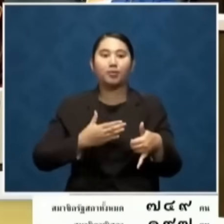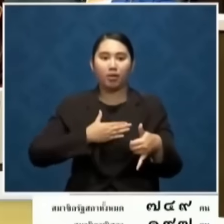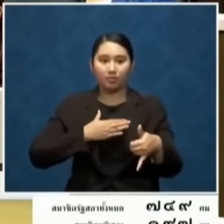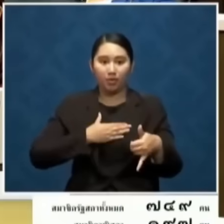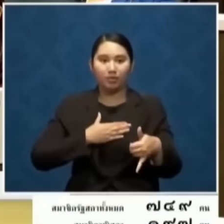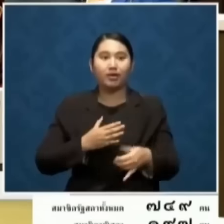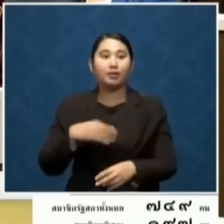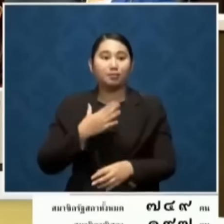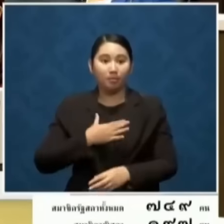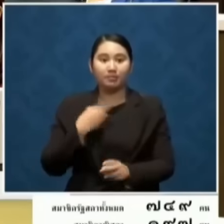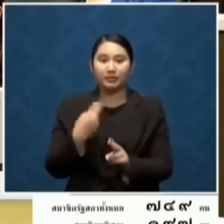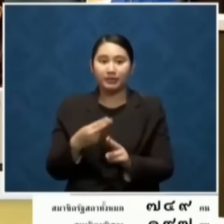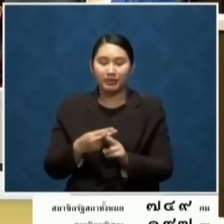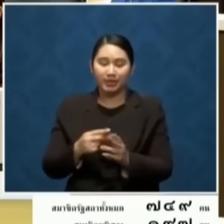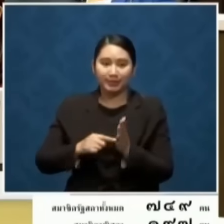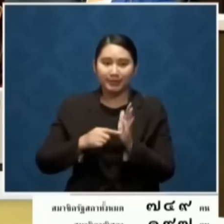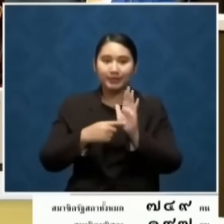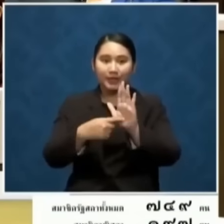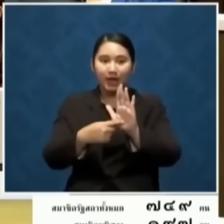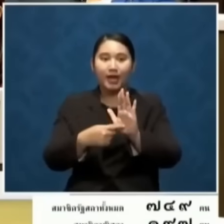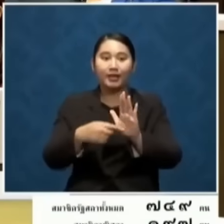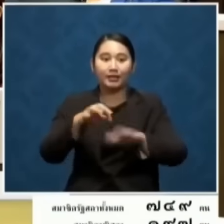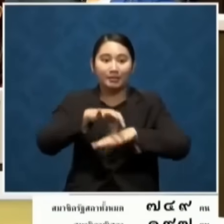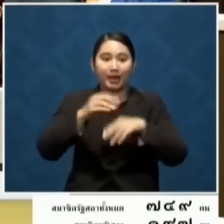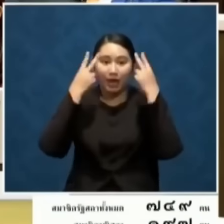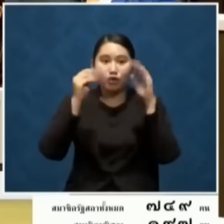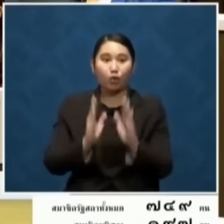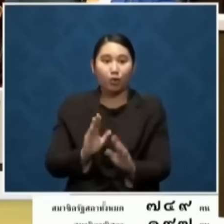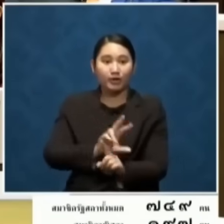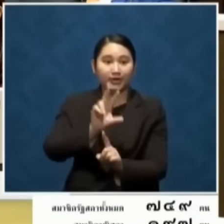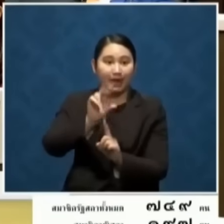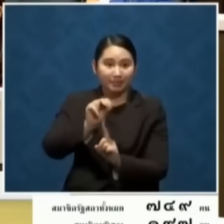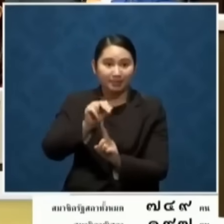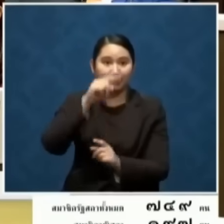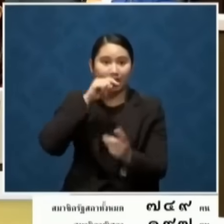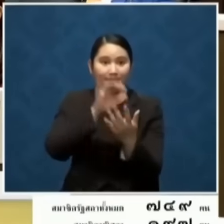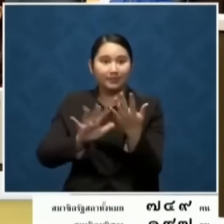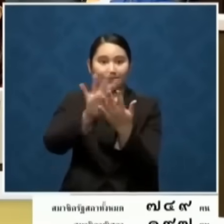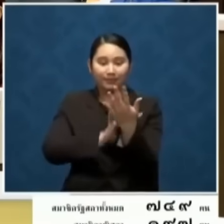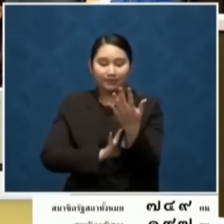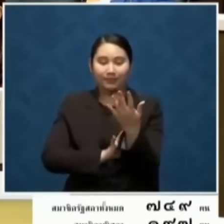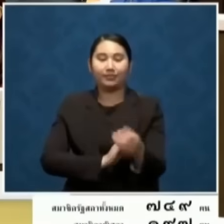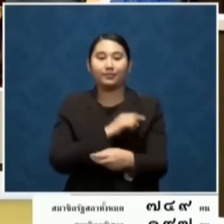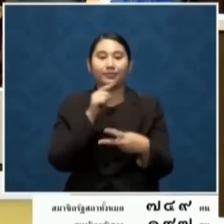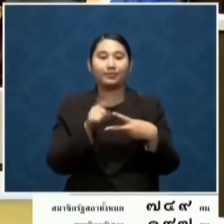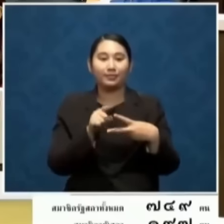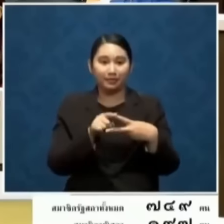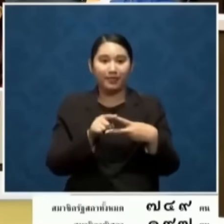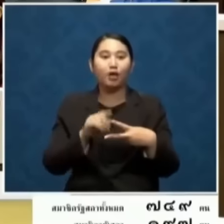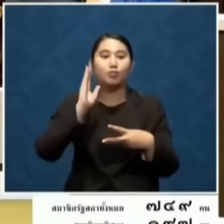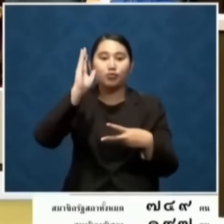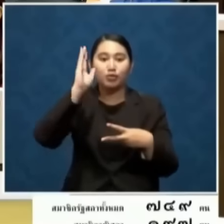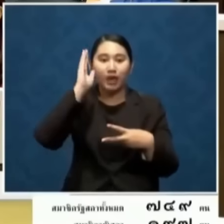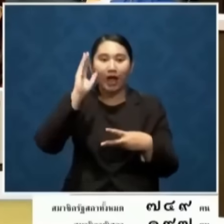ายอยู่ที่ฝ่ายนิติบัญญัติจะพิจารณาทั้งนี้การยื่นร่างกฎหมายแล้วจะไม่มีการผูกขาดชุดความคิดซึ่งเป็นหน้า